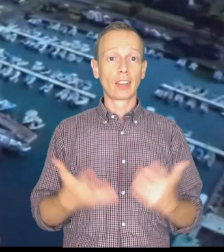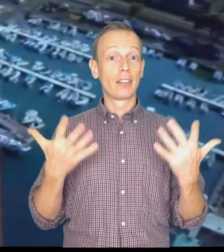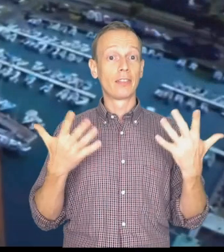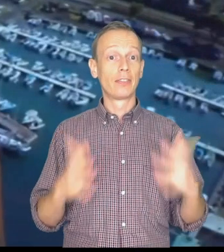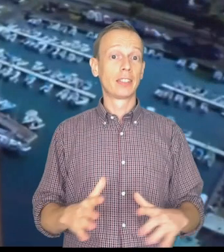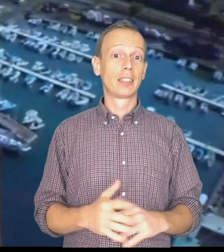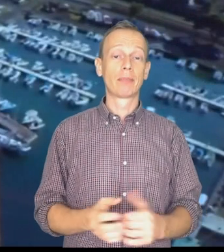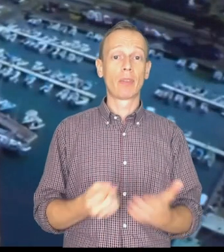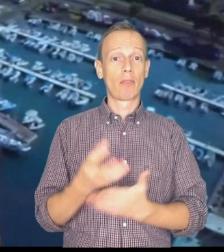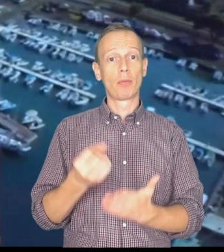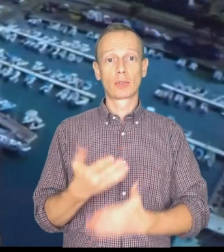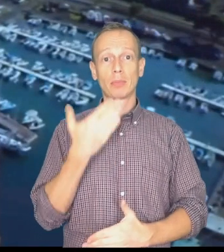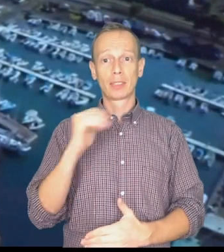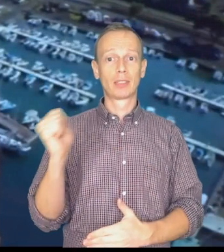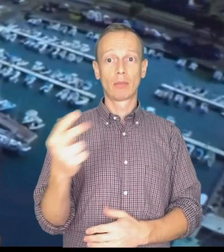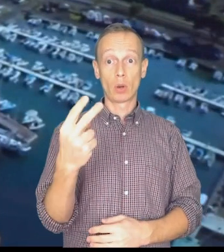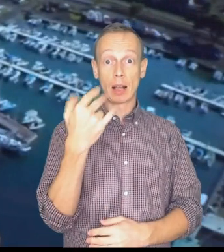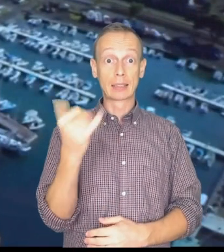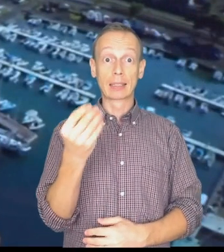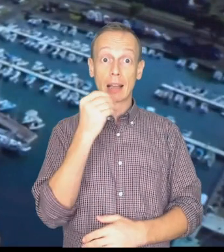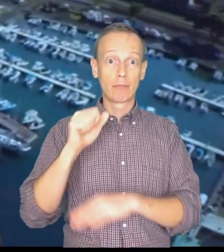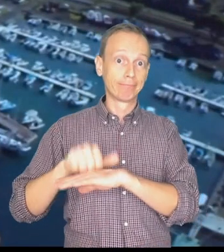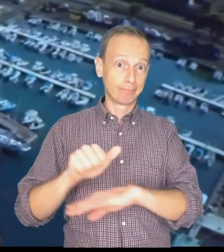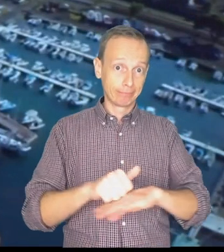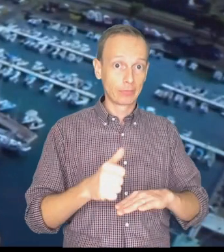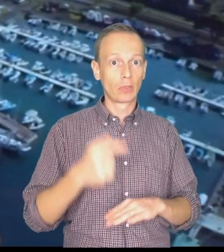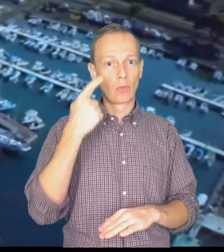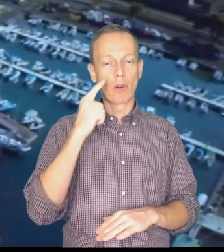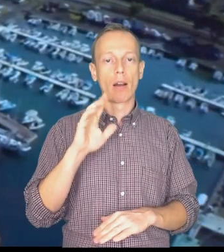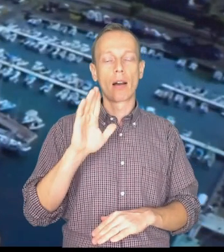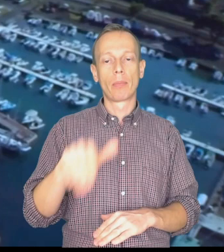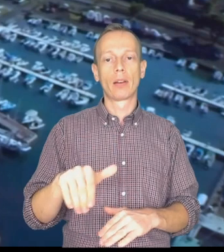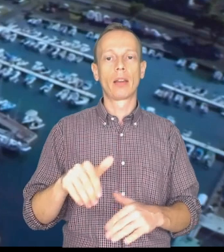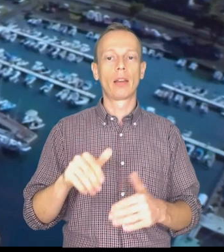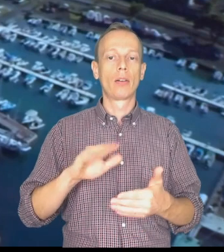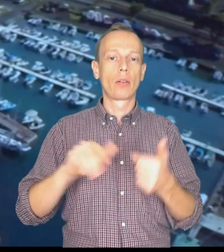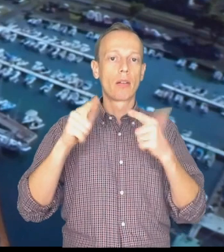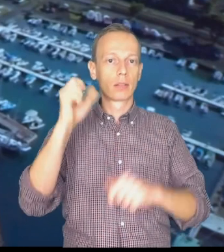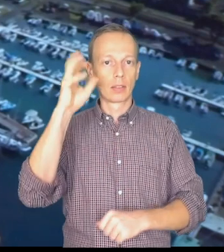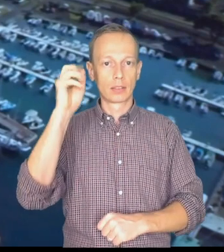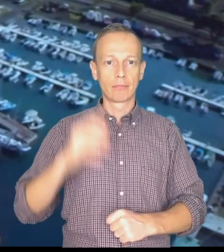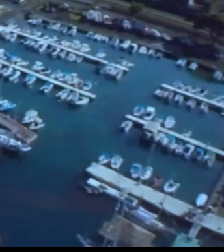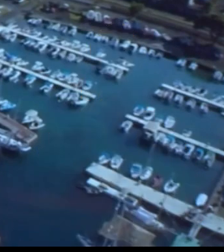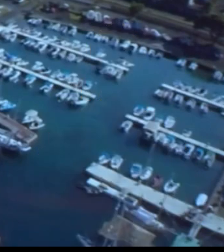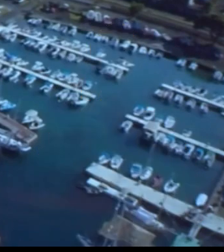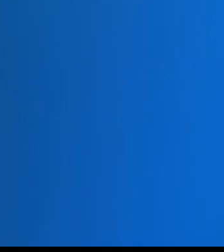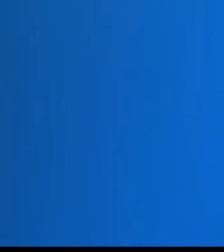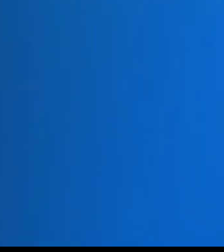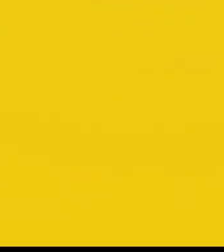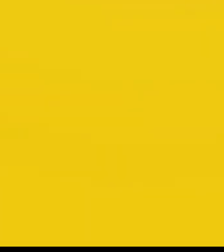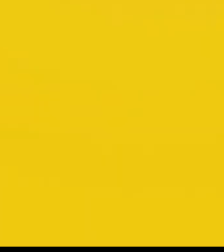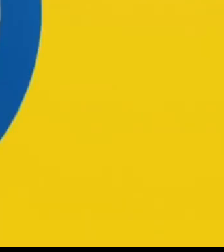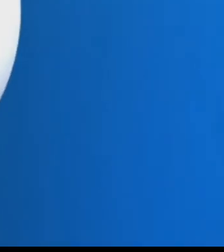Voilà, c'est la fin de cette édition. Merci de'avoir suivie. Si vous êtes à table, bon appétit. On se retrouve pour votre journal Henri Autrithi. Sous